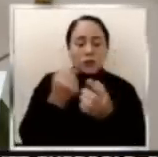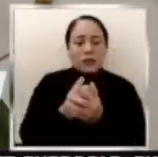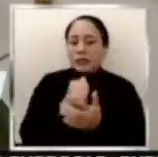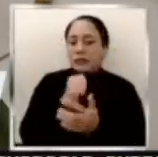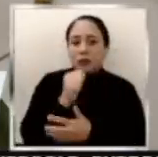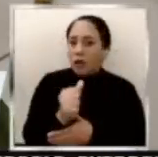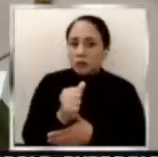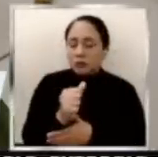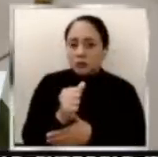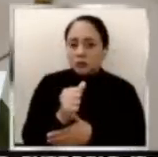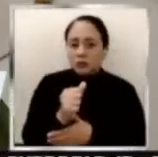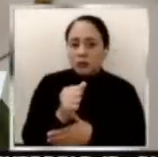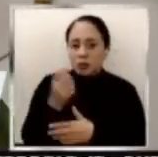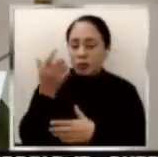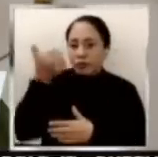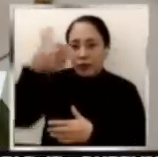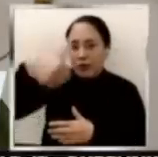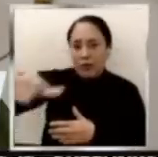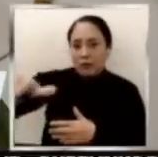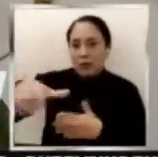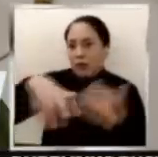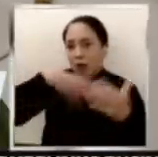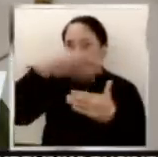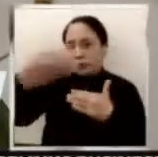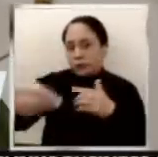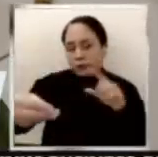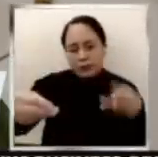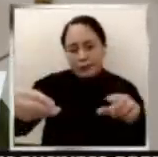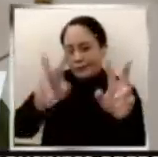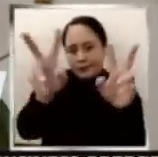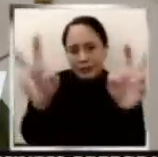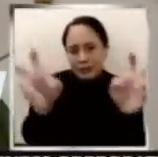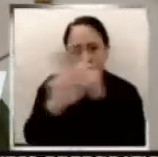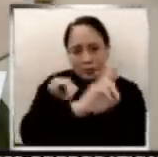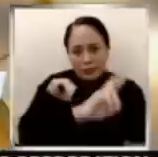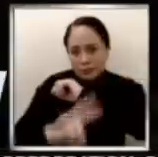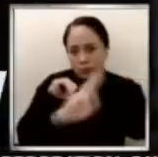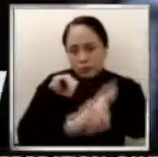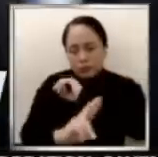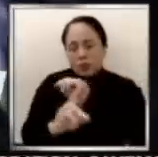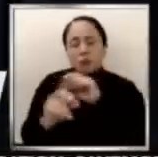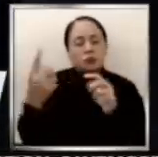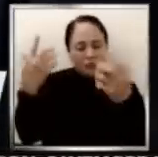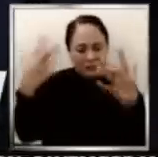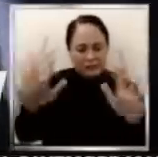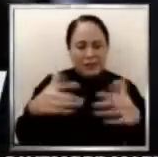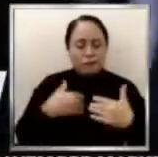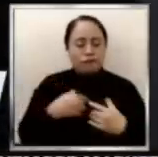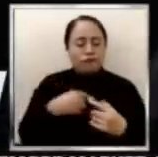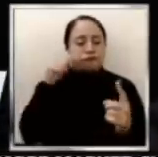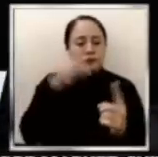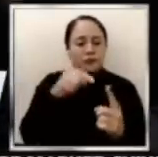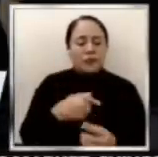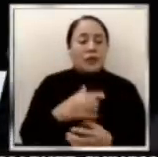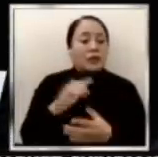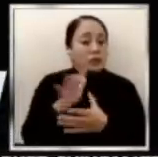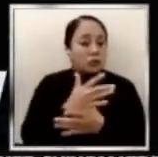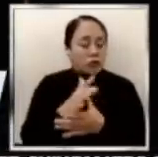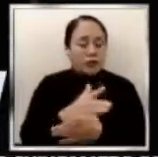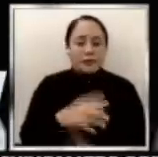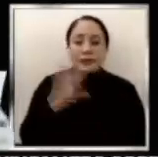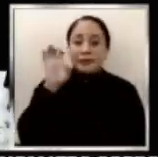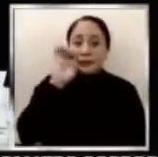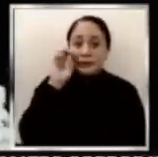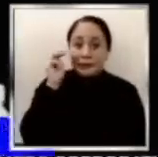not because of any extra-regional issue. And we have made that point. Ibinahagi rin ni Manalo sa nasabing